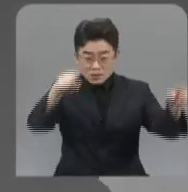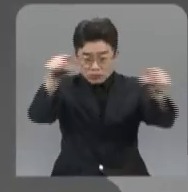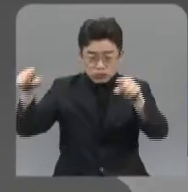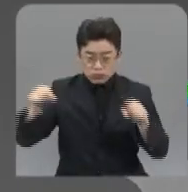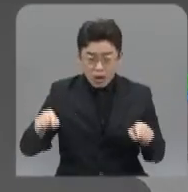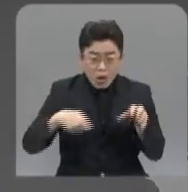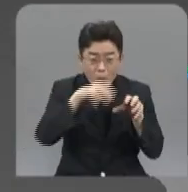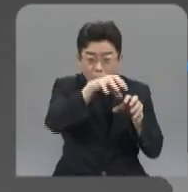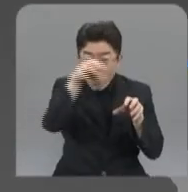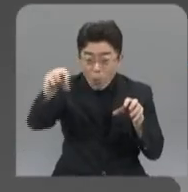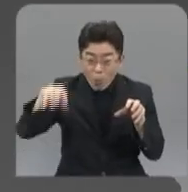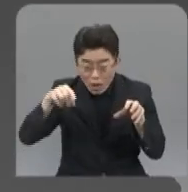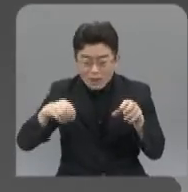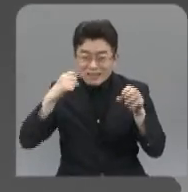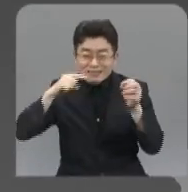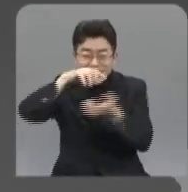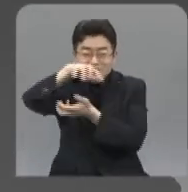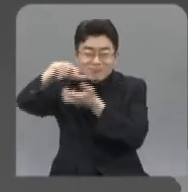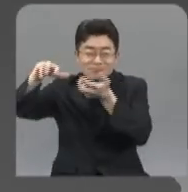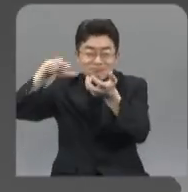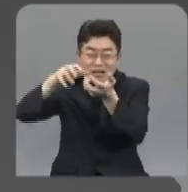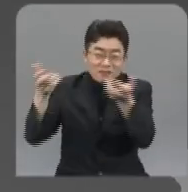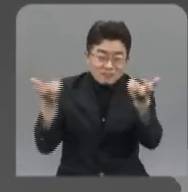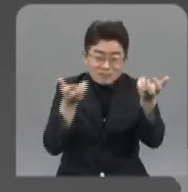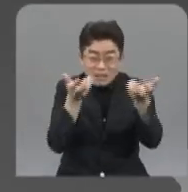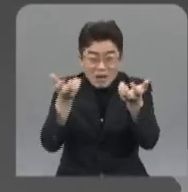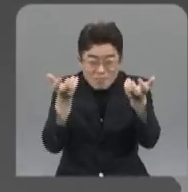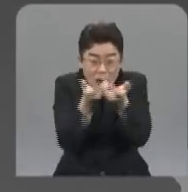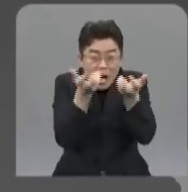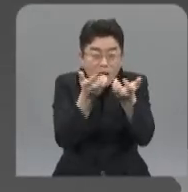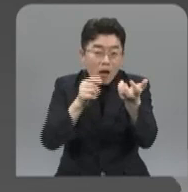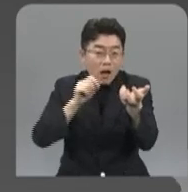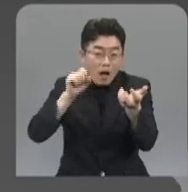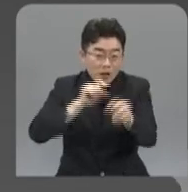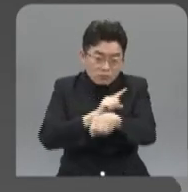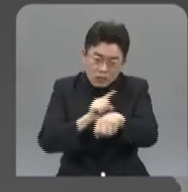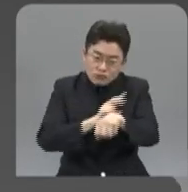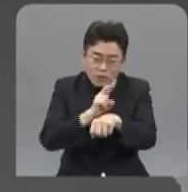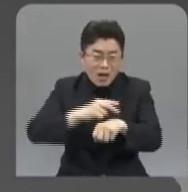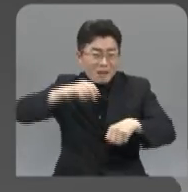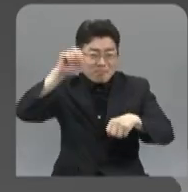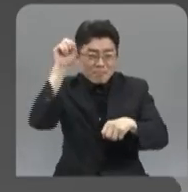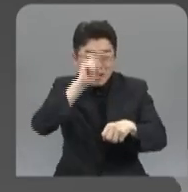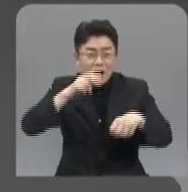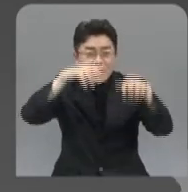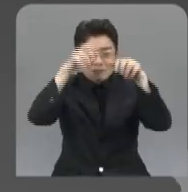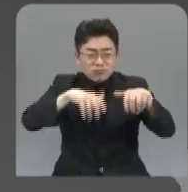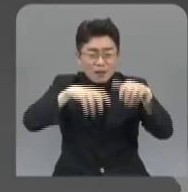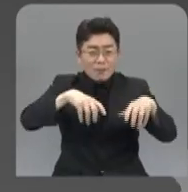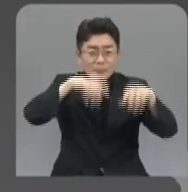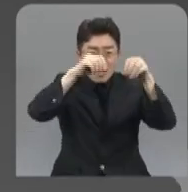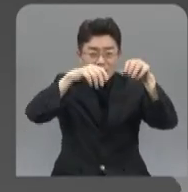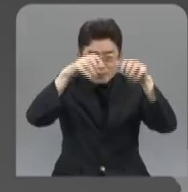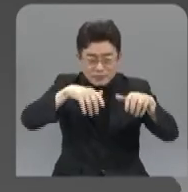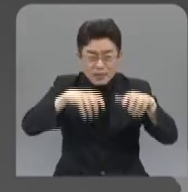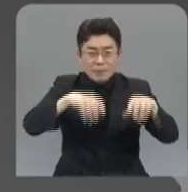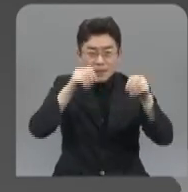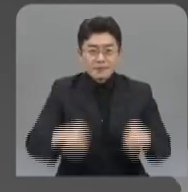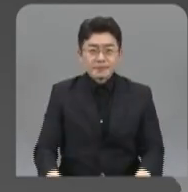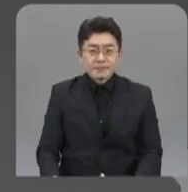générer des nuages d'averses puissantes ces derniers se sont rapidement développés des versants de grande quantités